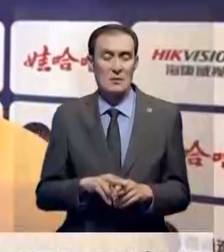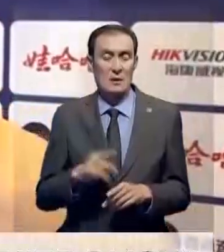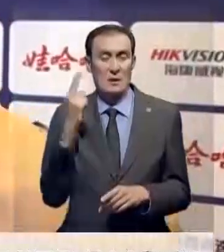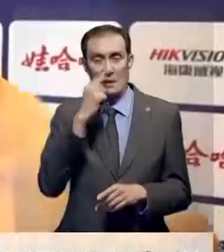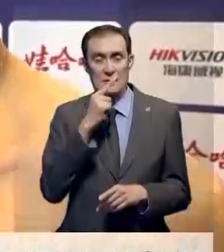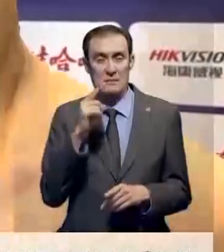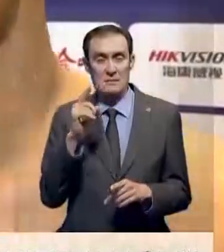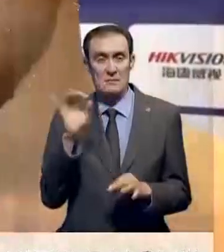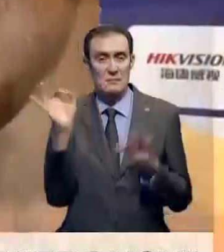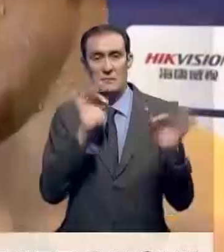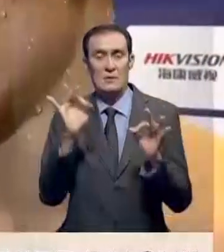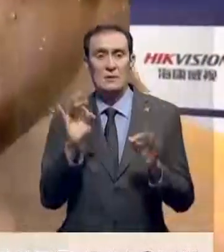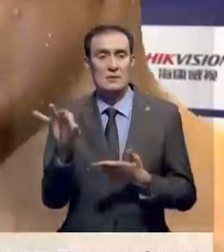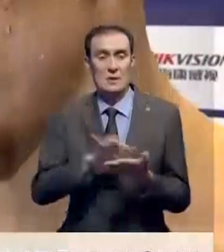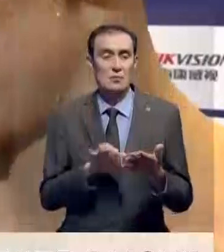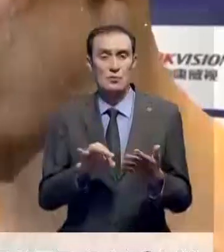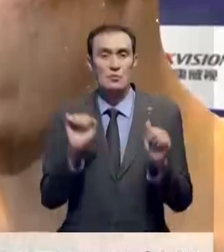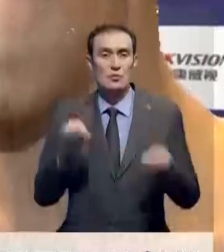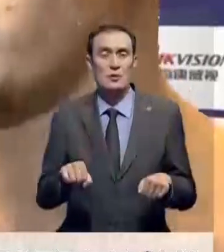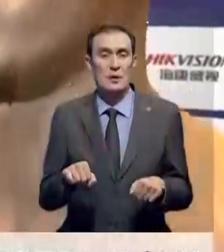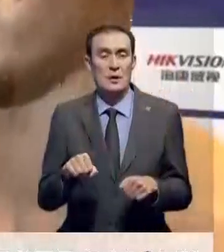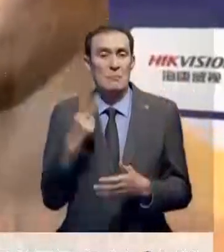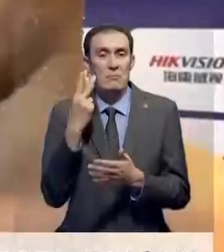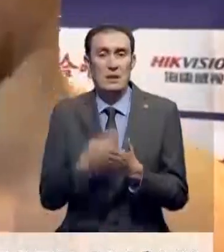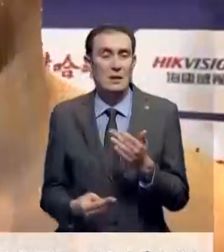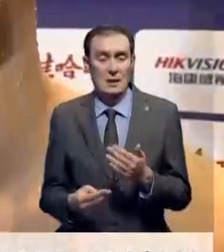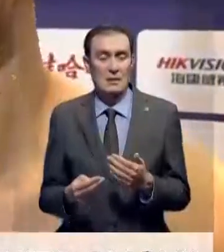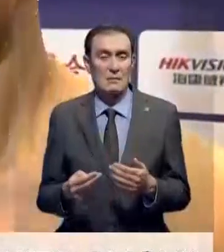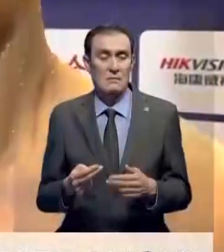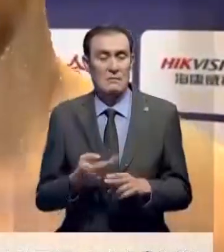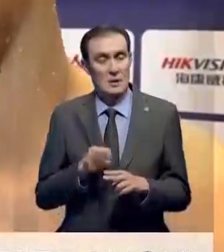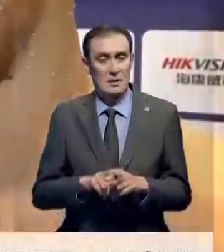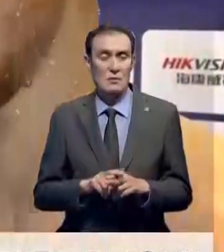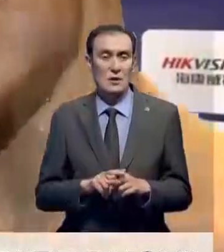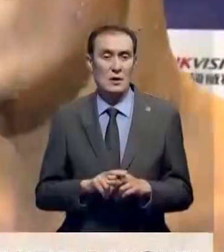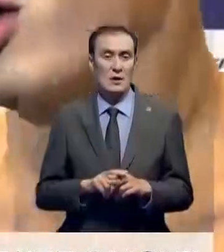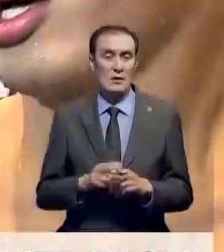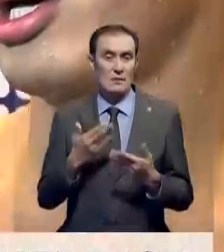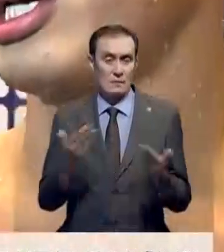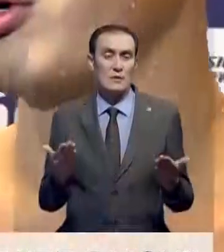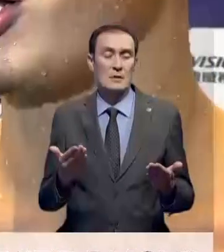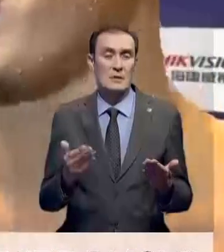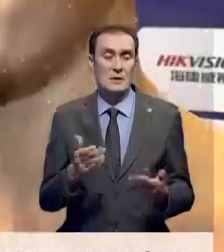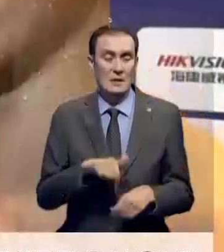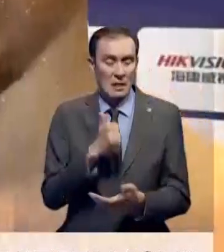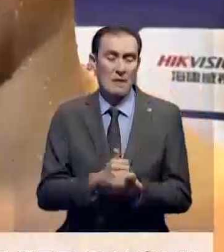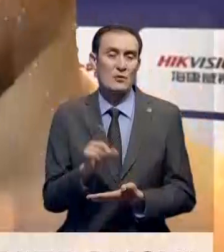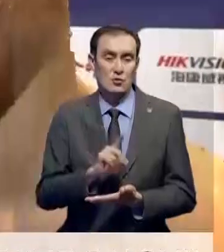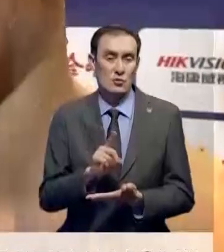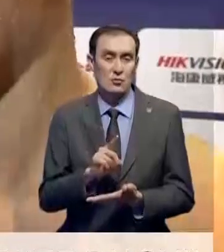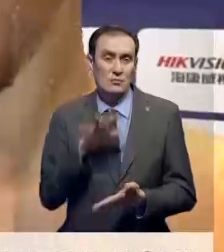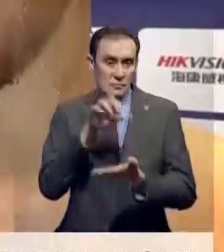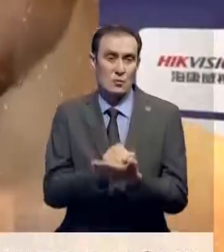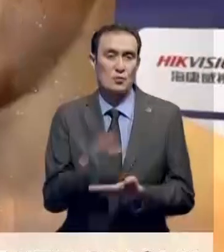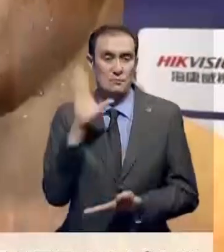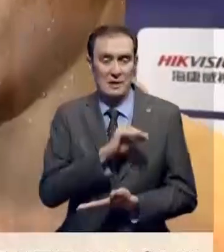как медаль ушла у вас из-под носа, так сказать. Вот. Самое главное,